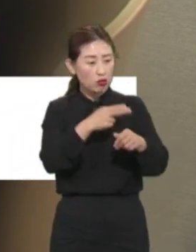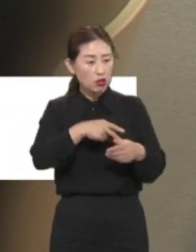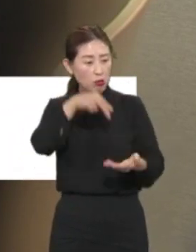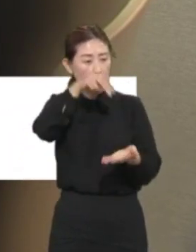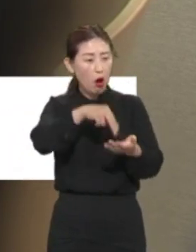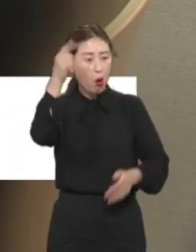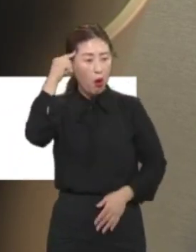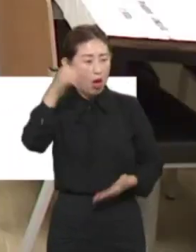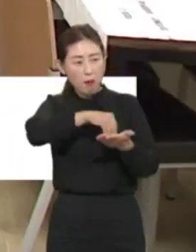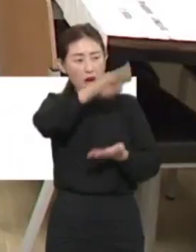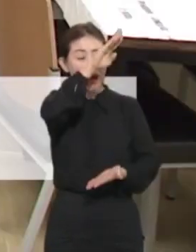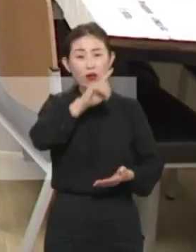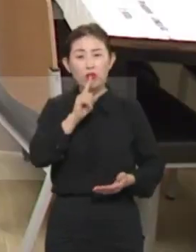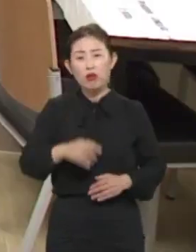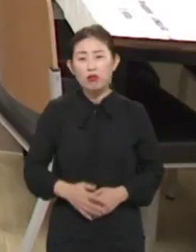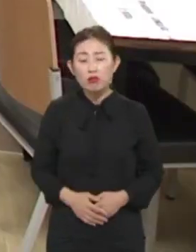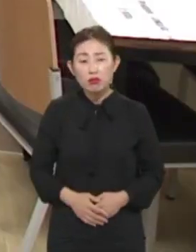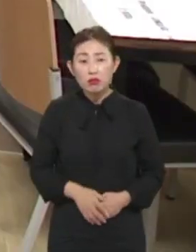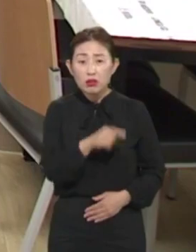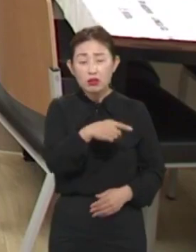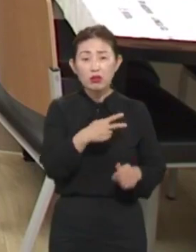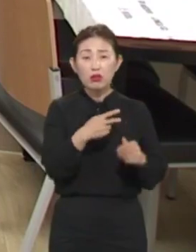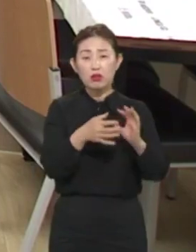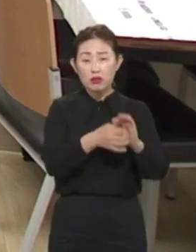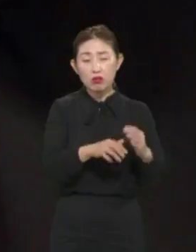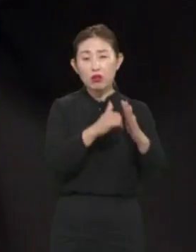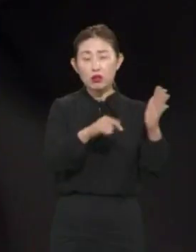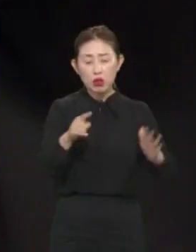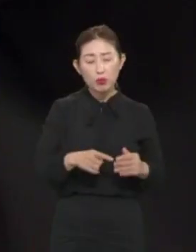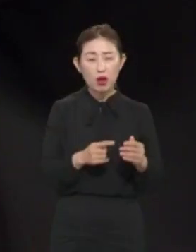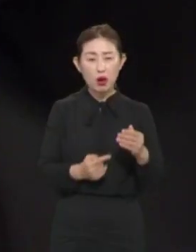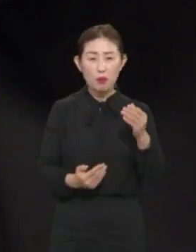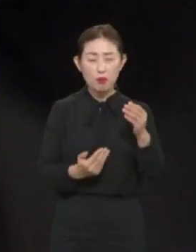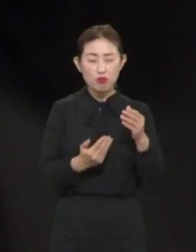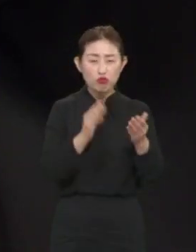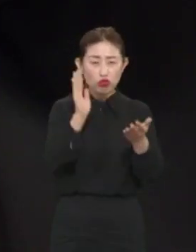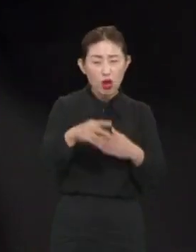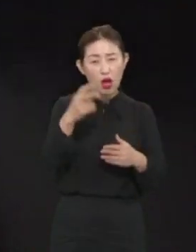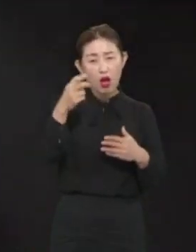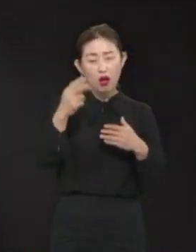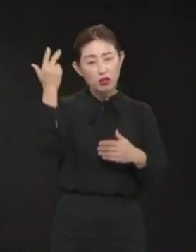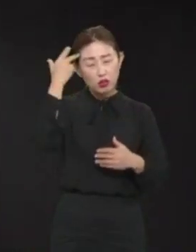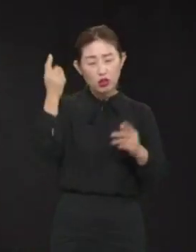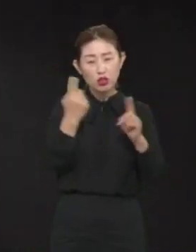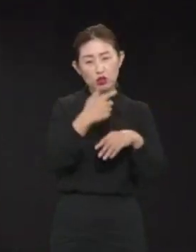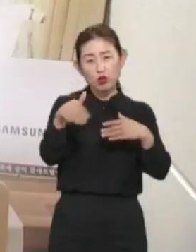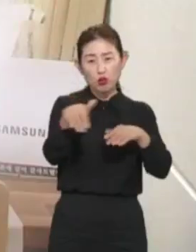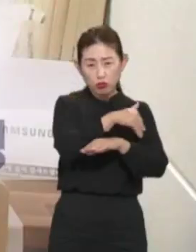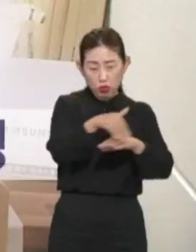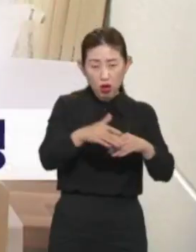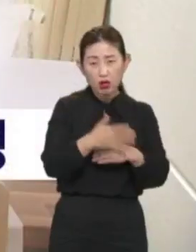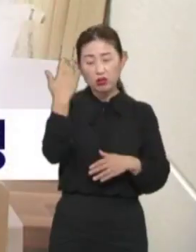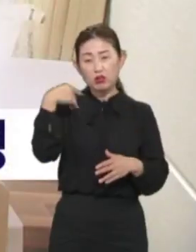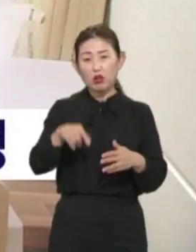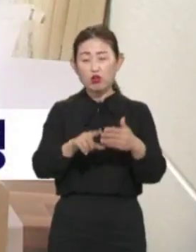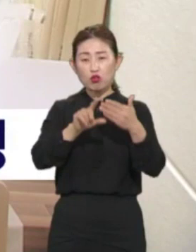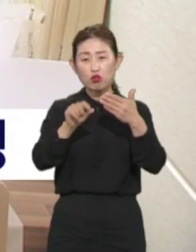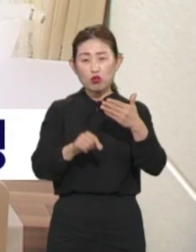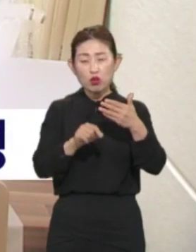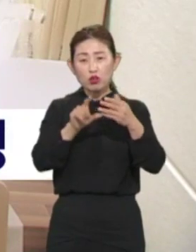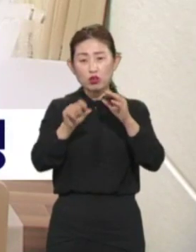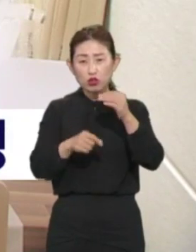당장 치워라 할 때. 유가족들은 사건 이후 정신과 치료를 받아온 A씨가 지난 7월 서울 서희초 교사의 죽음 이후